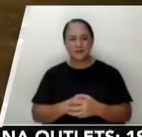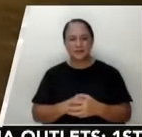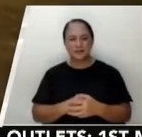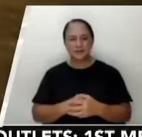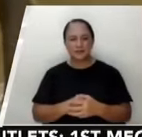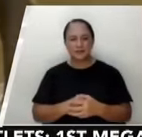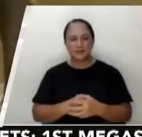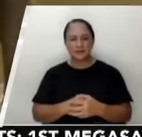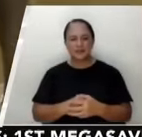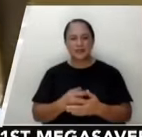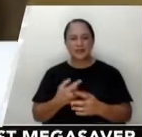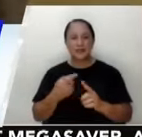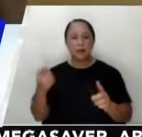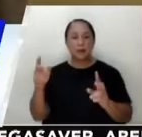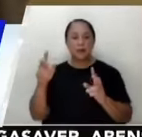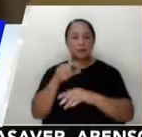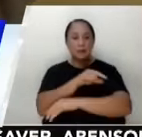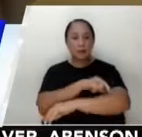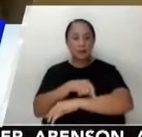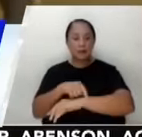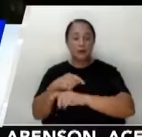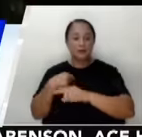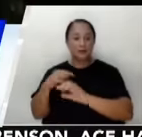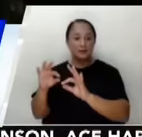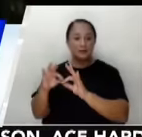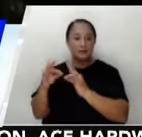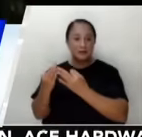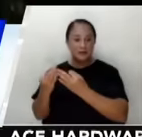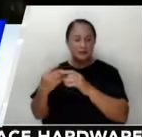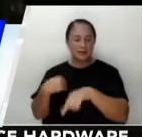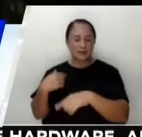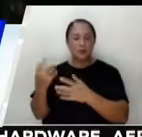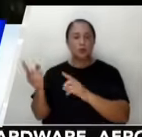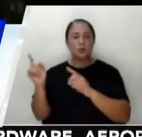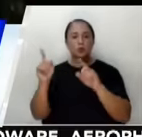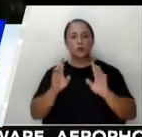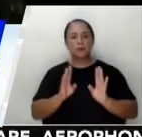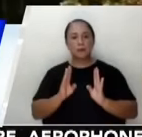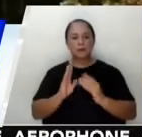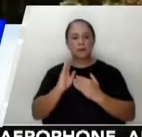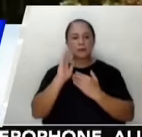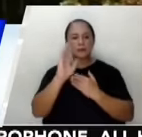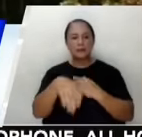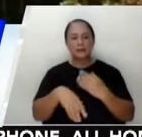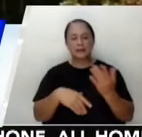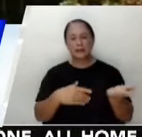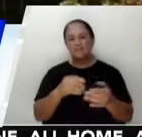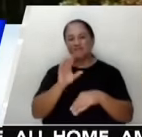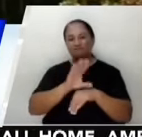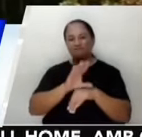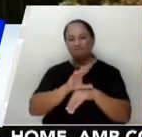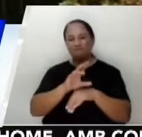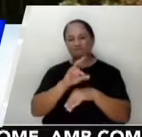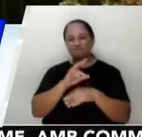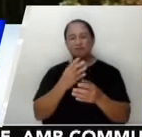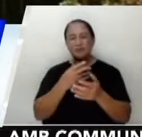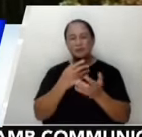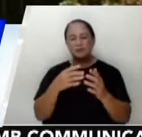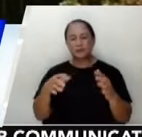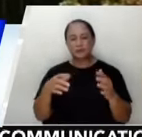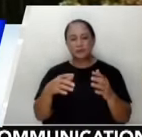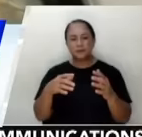Galing sa Palawan ang mag-anak na Gabo. Pagdating sa Baguio City, dumiretso sila sa Baguio City Cathedral para sa First Mass ngayong Martes